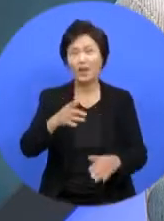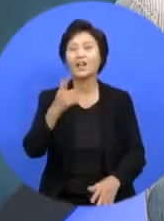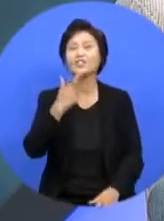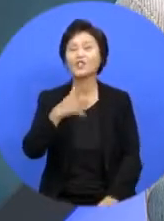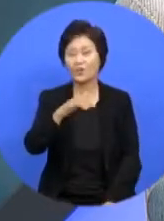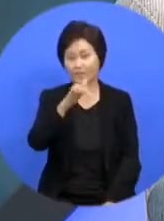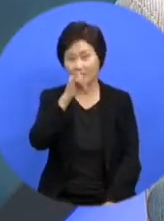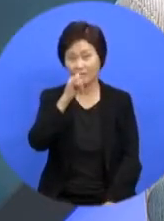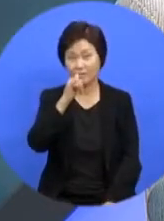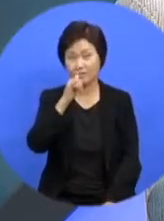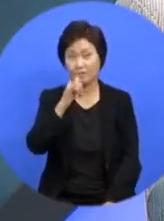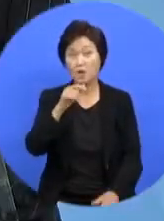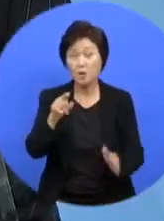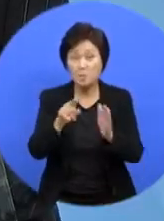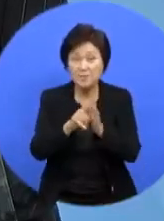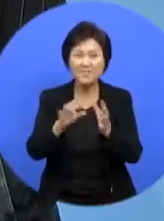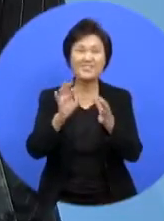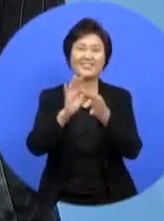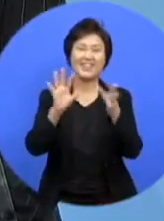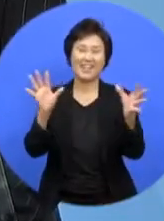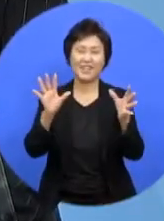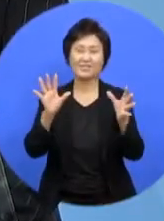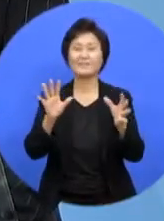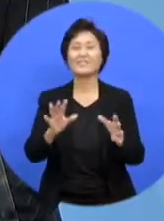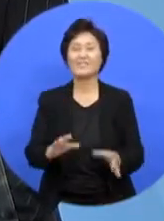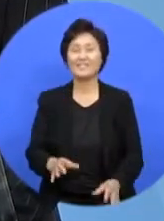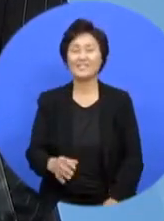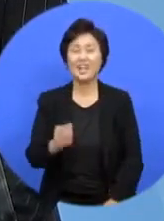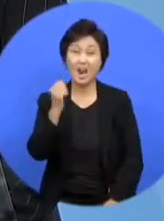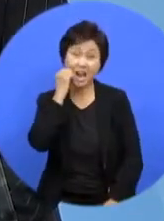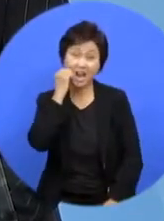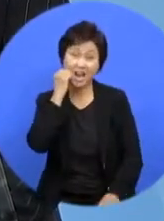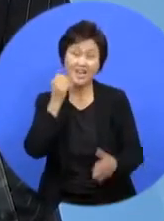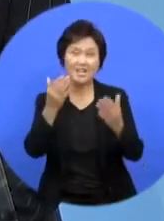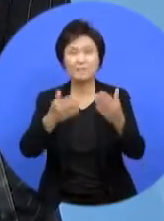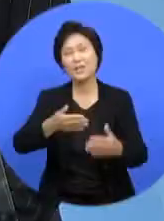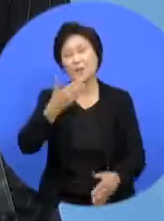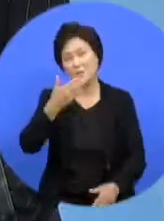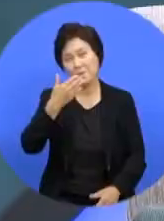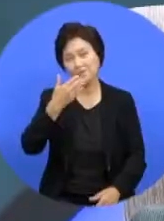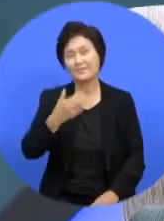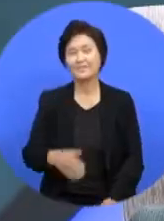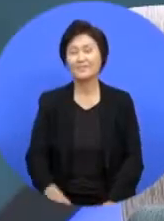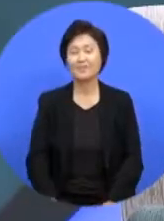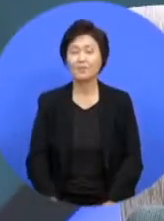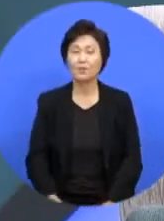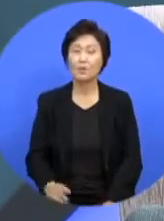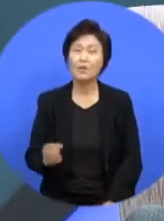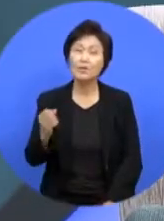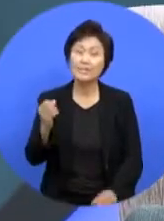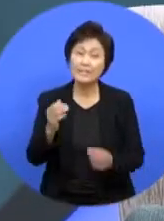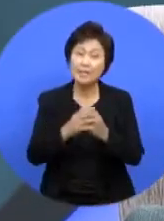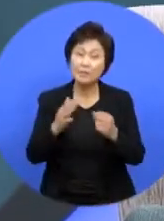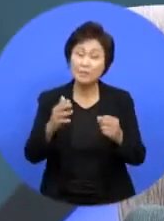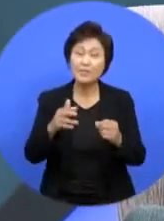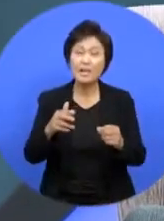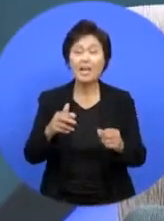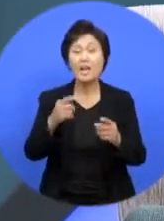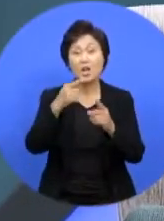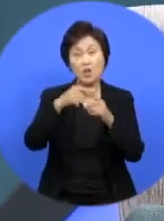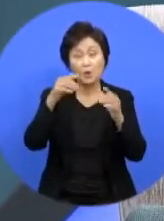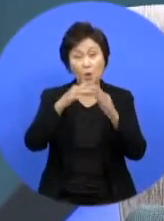초코 과자 드시려고 그게 다였던 사람이었는데 그래서 종교하고는 가까이 가본 적도 없고 근처에도 있어본 적이